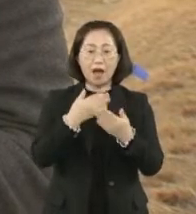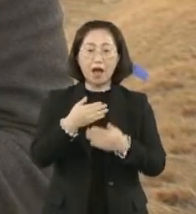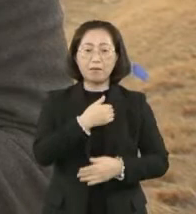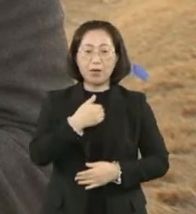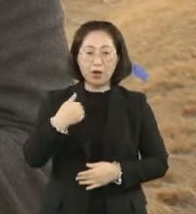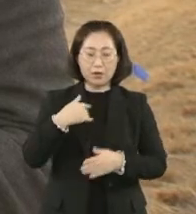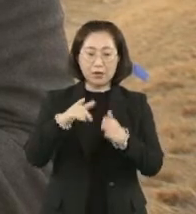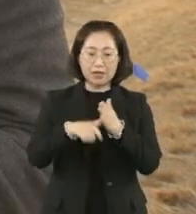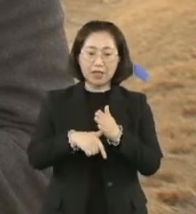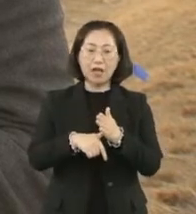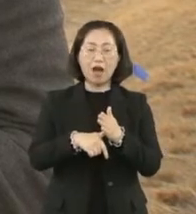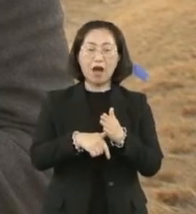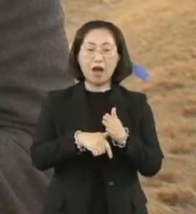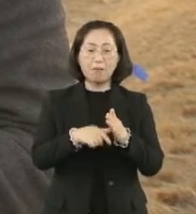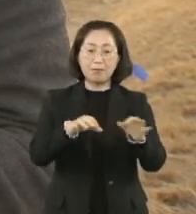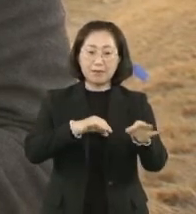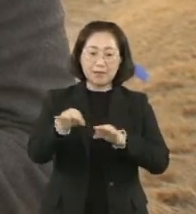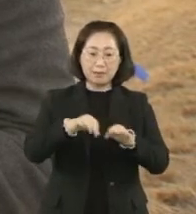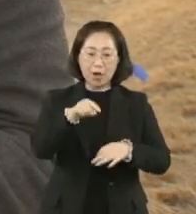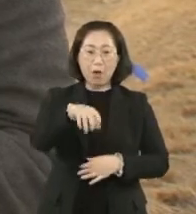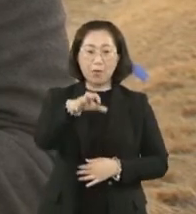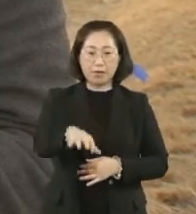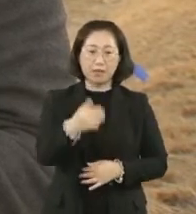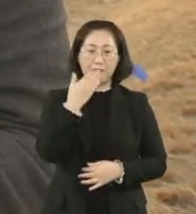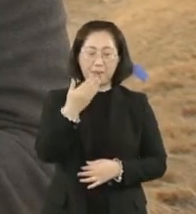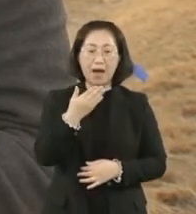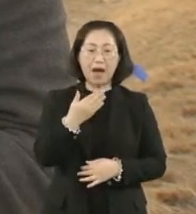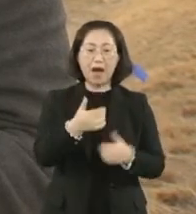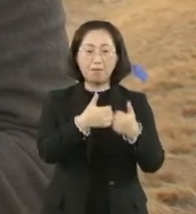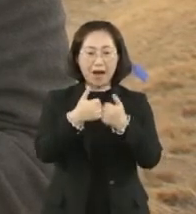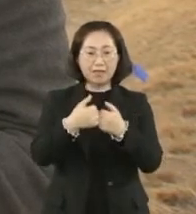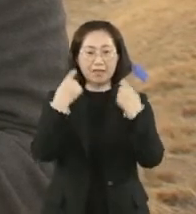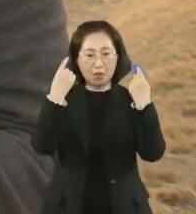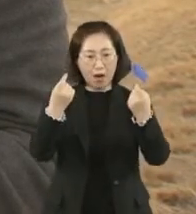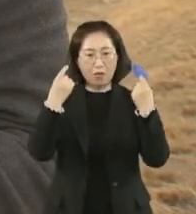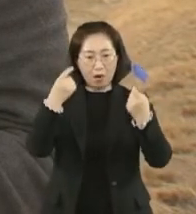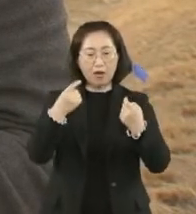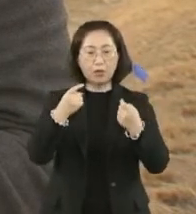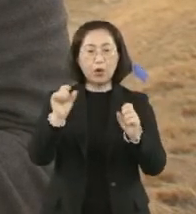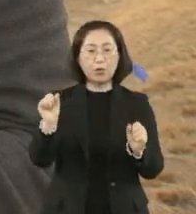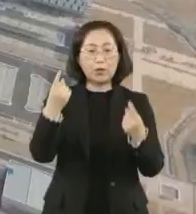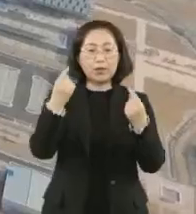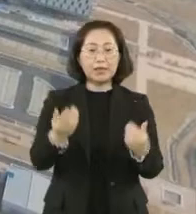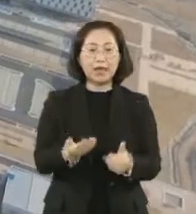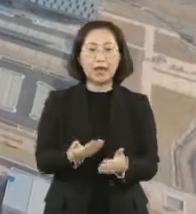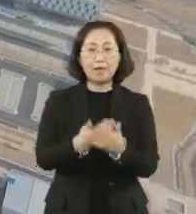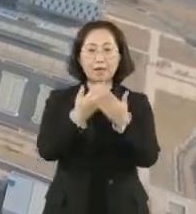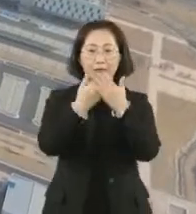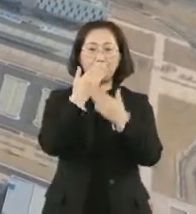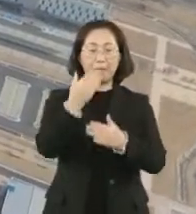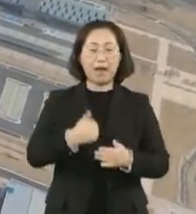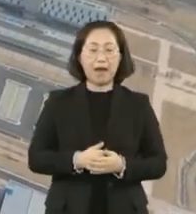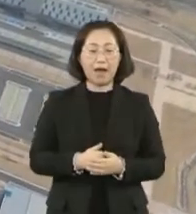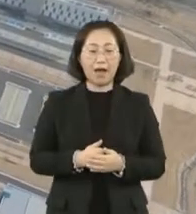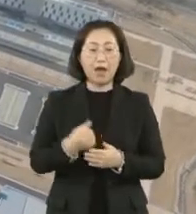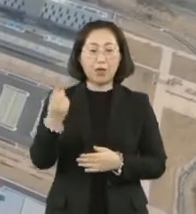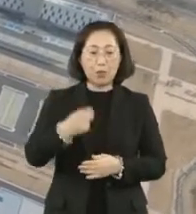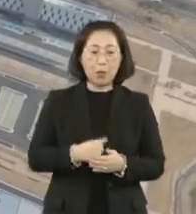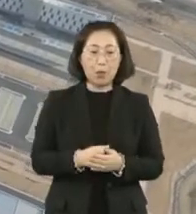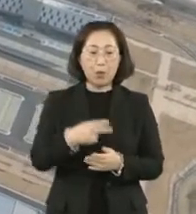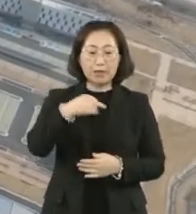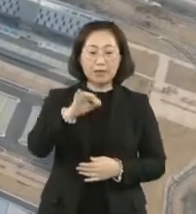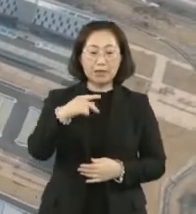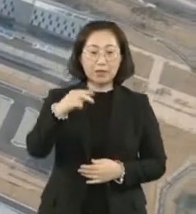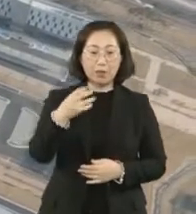생활, 비즈니스를 원스톱으로 할 수 있고 마이스 산업도 동시에 육성시킬 수 있습니다. 또 하나의 지역 현안인